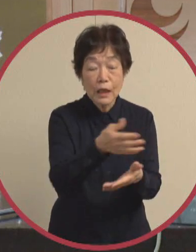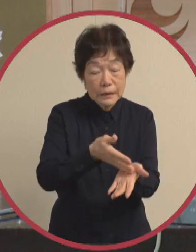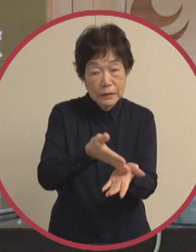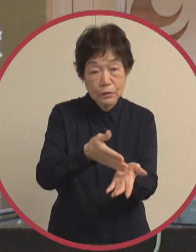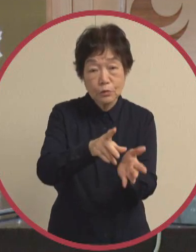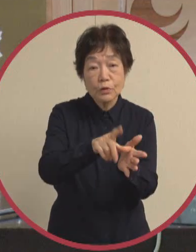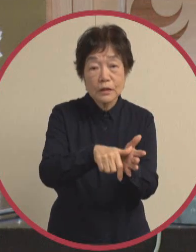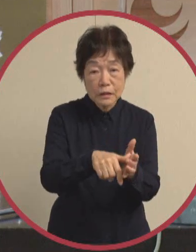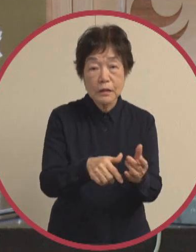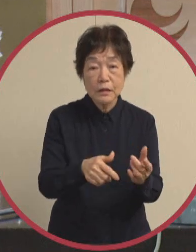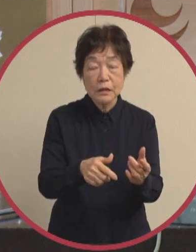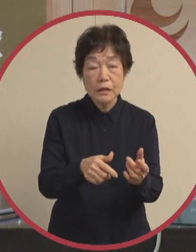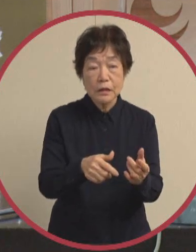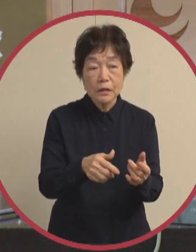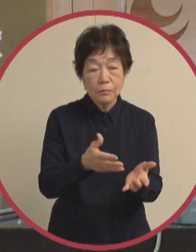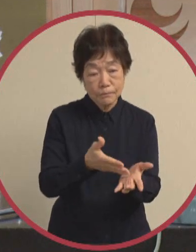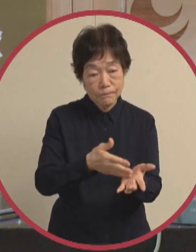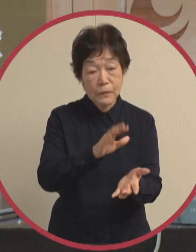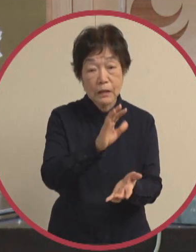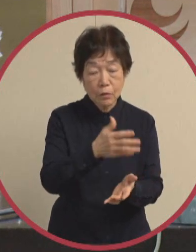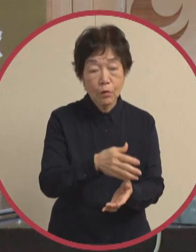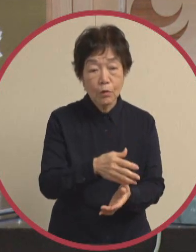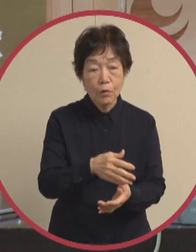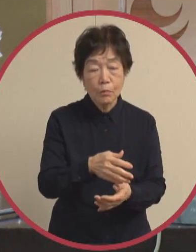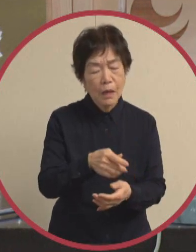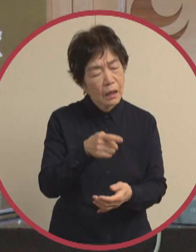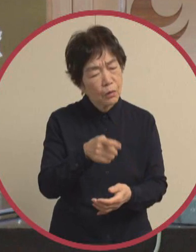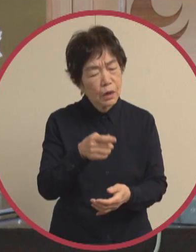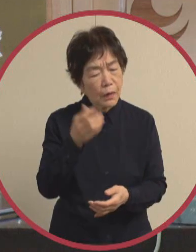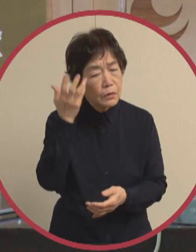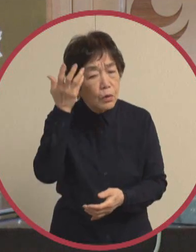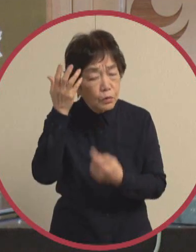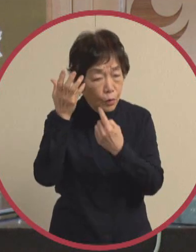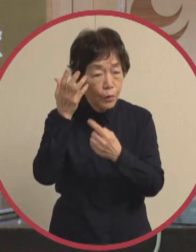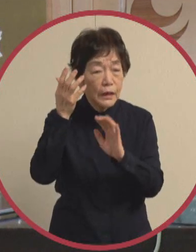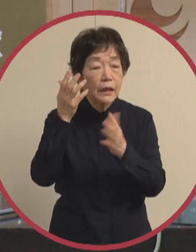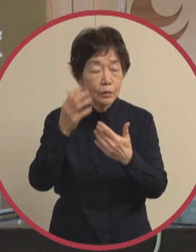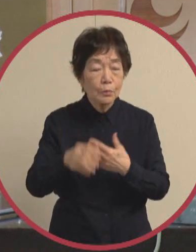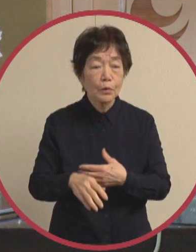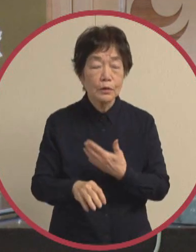、あのこれはまあちょっと想定でしかないんですけども、